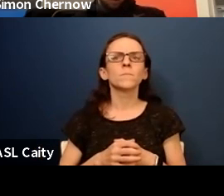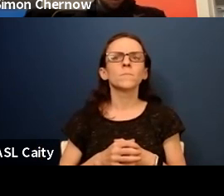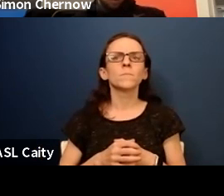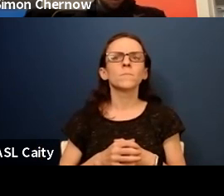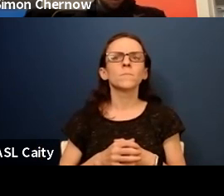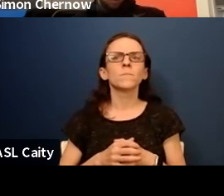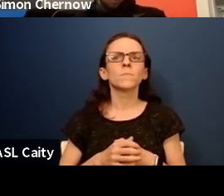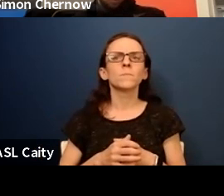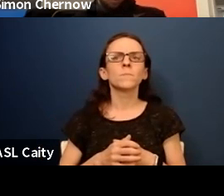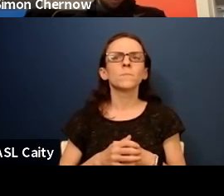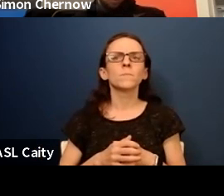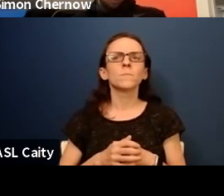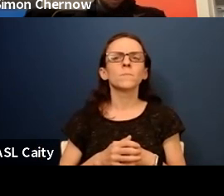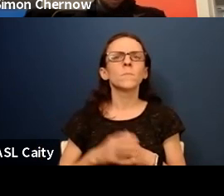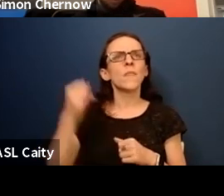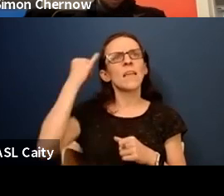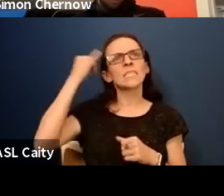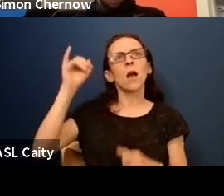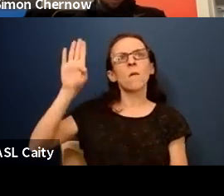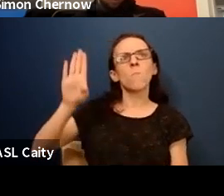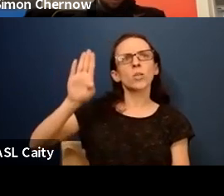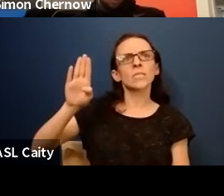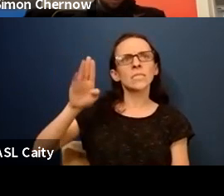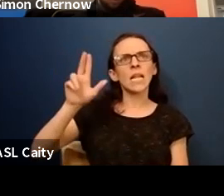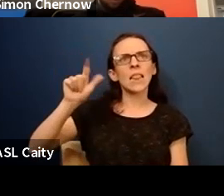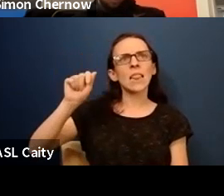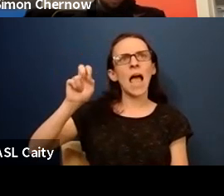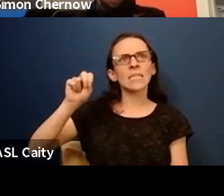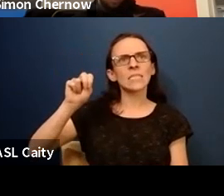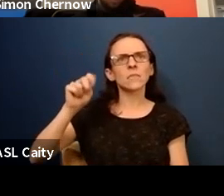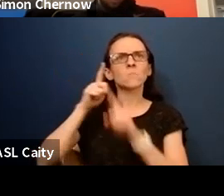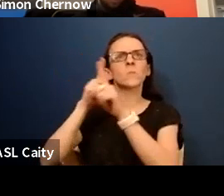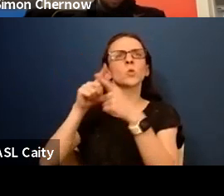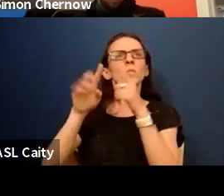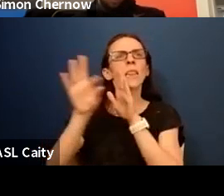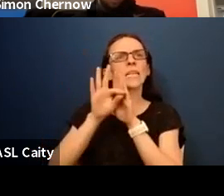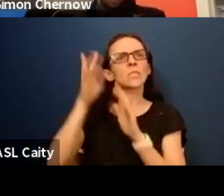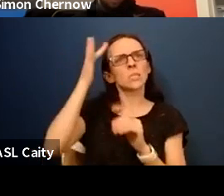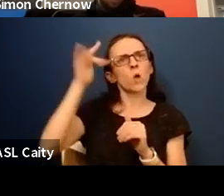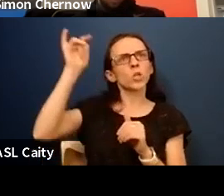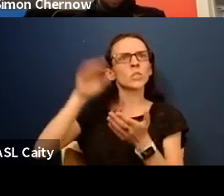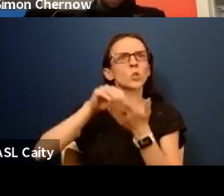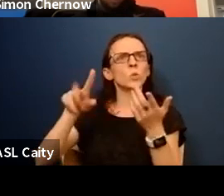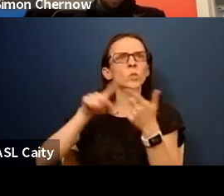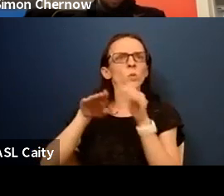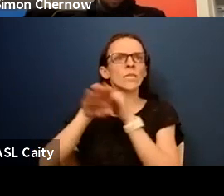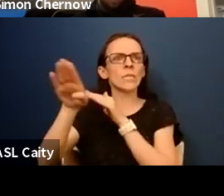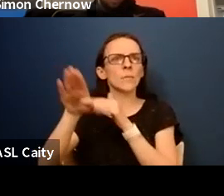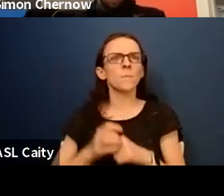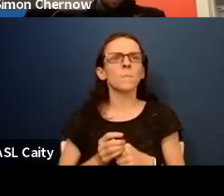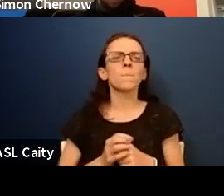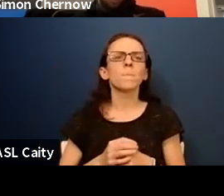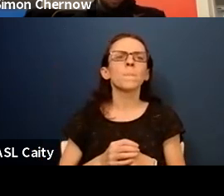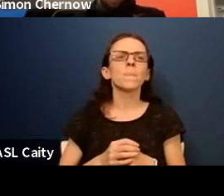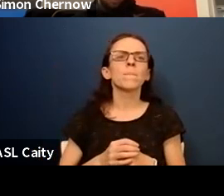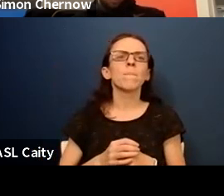The idea of Boston Latin is to select the smartest students to get in。 唔係以種族為